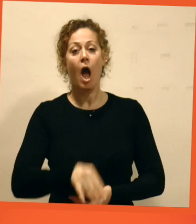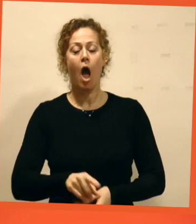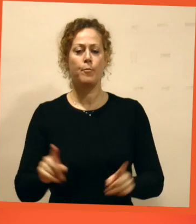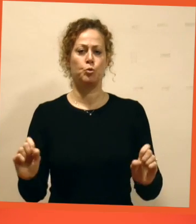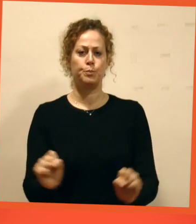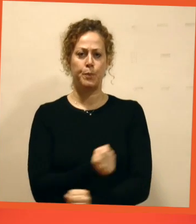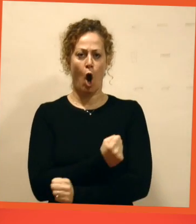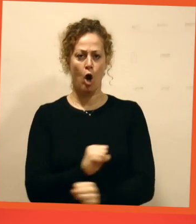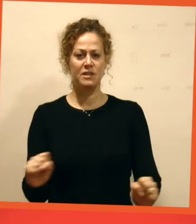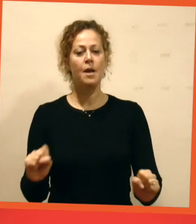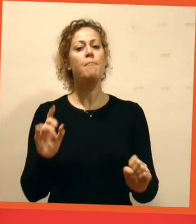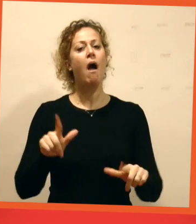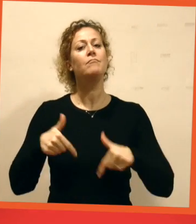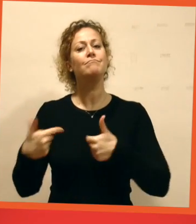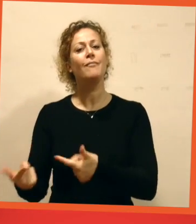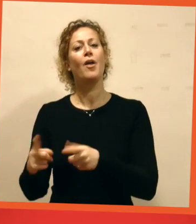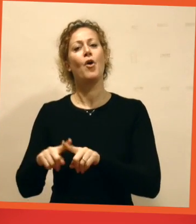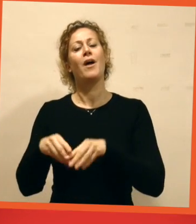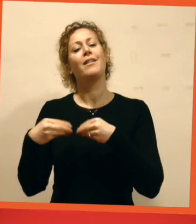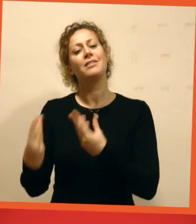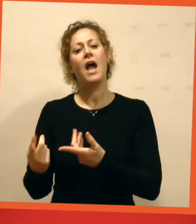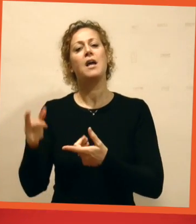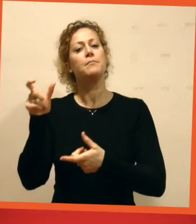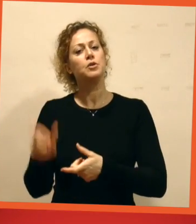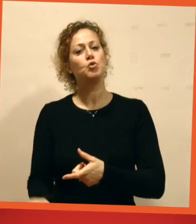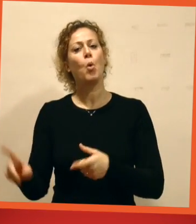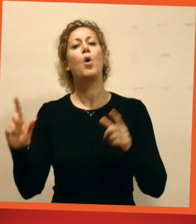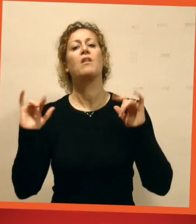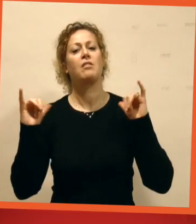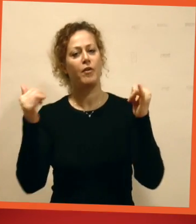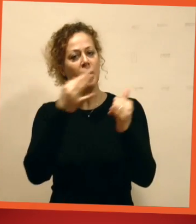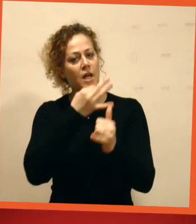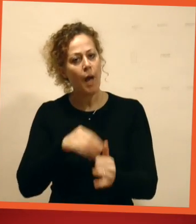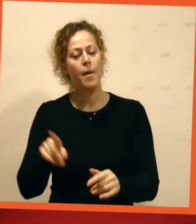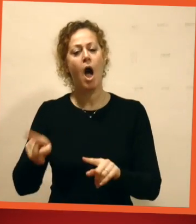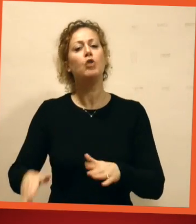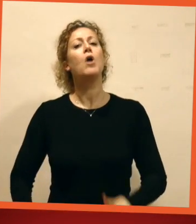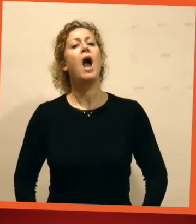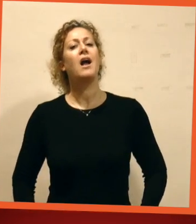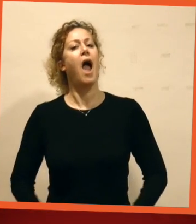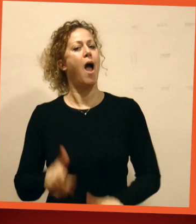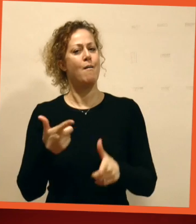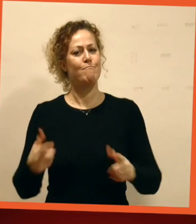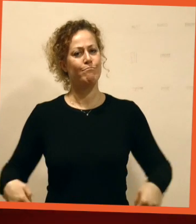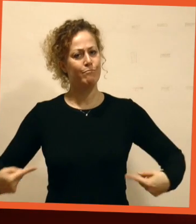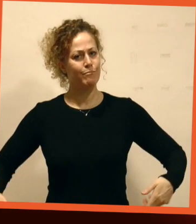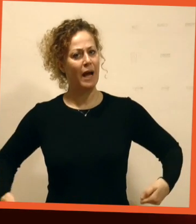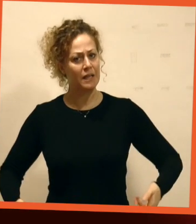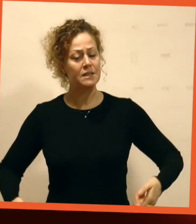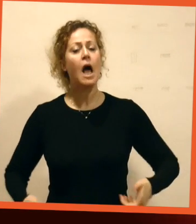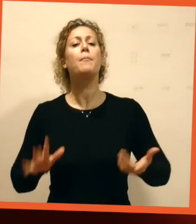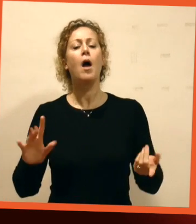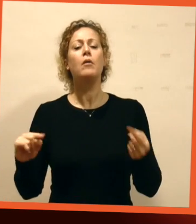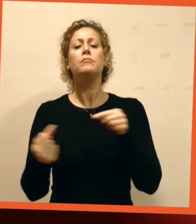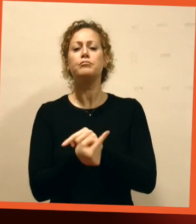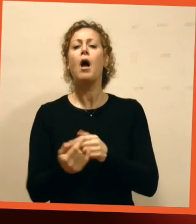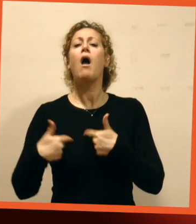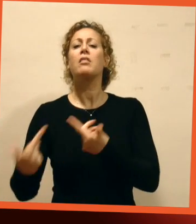può divertire anche lui sul trapezio o altre tecniche circensi alla